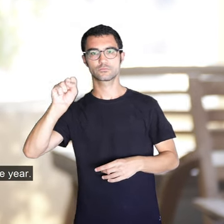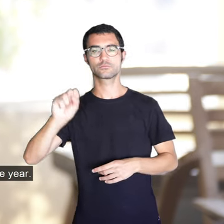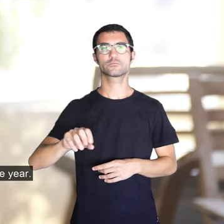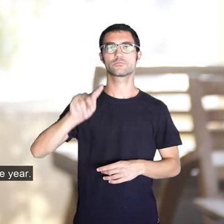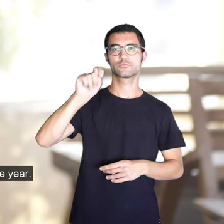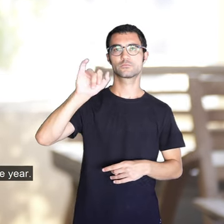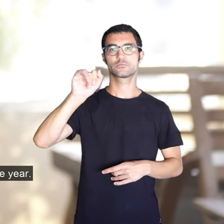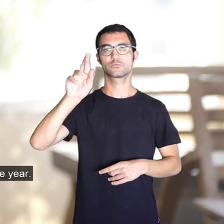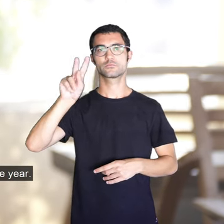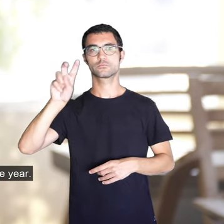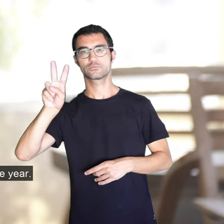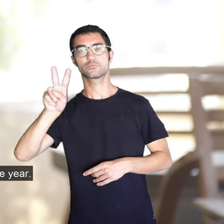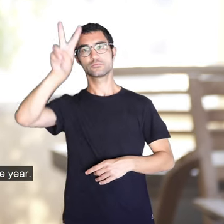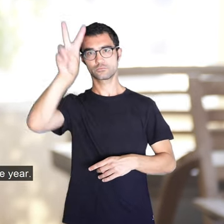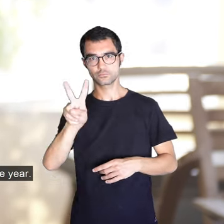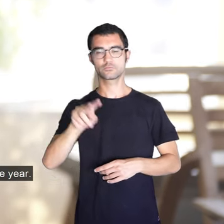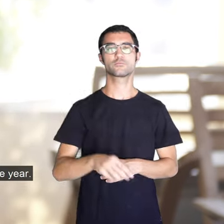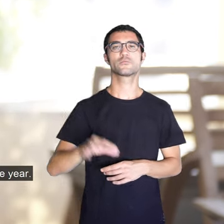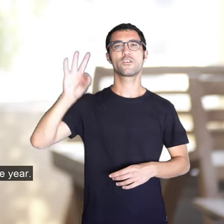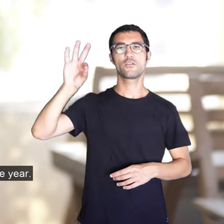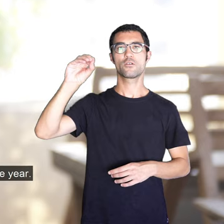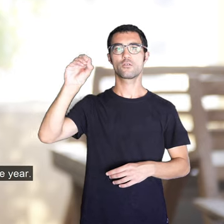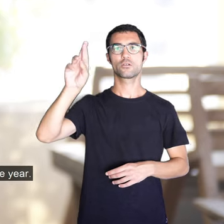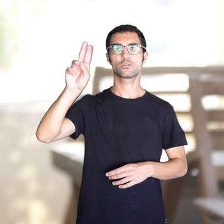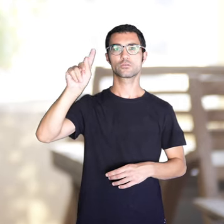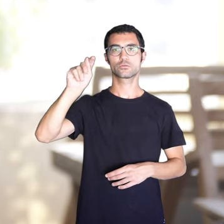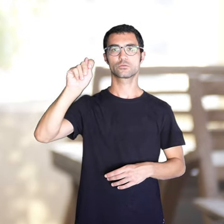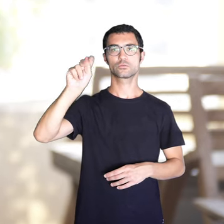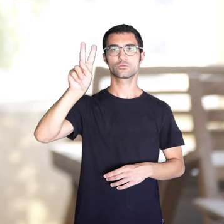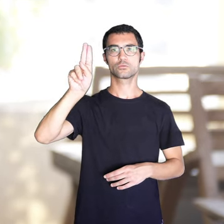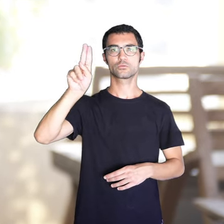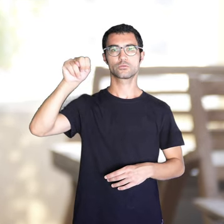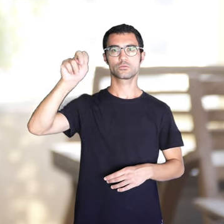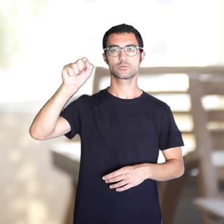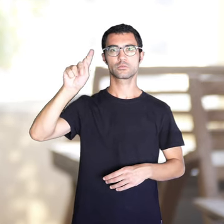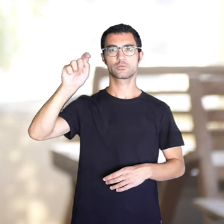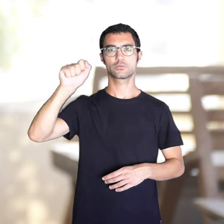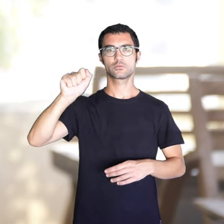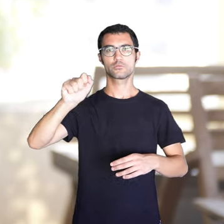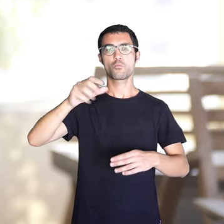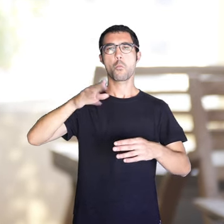Amb la Fortunata, de bou, un any. Poi vaig pescar